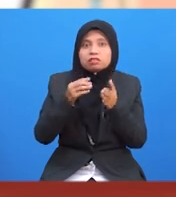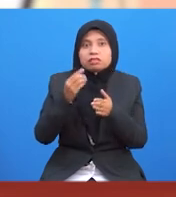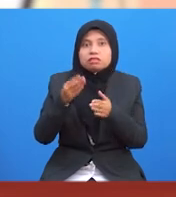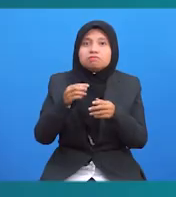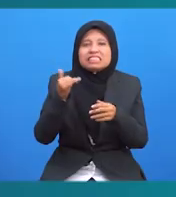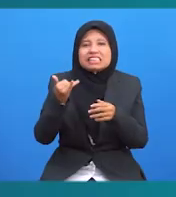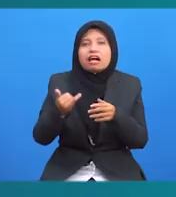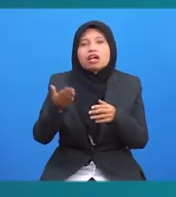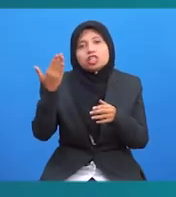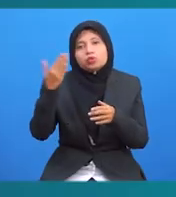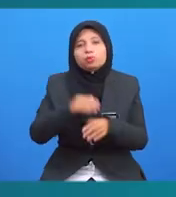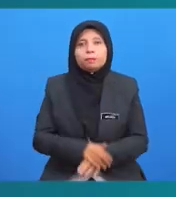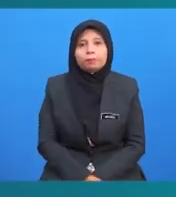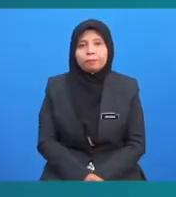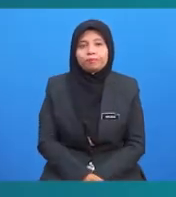kamera digital.